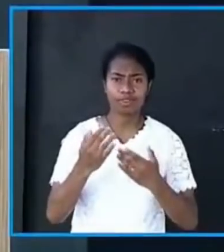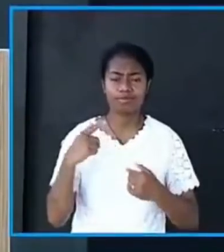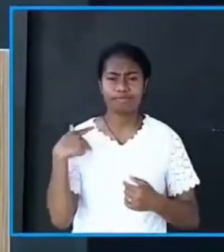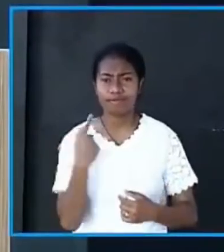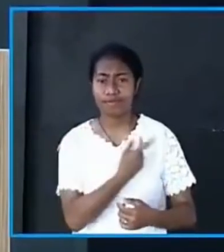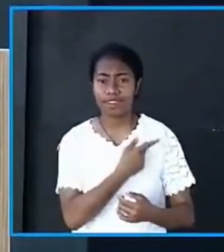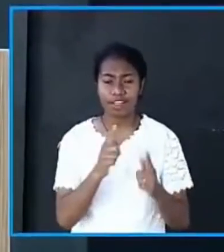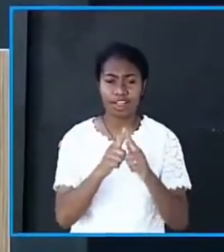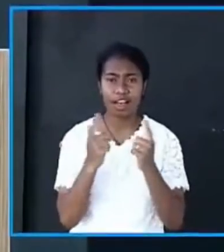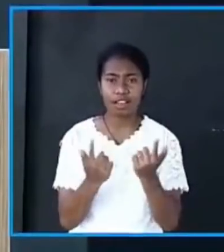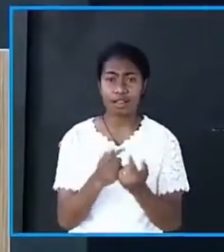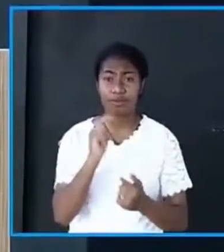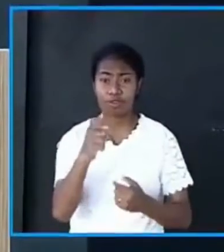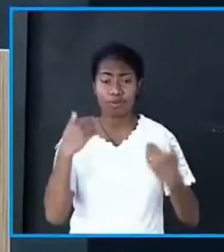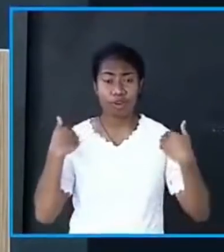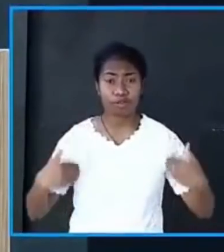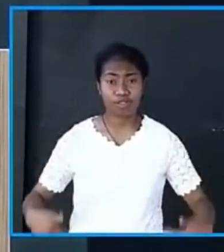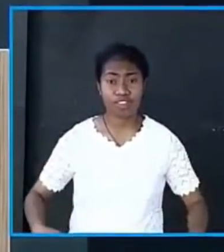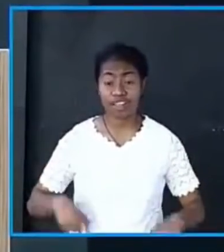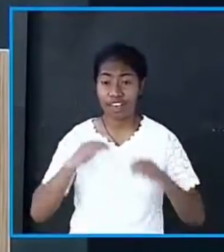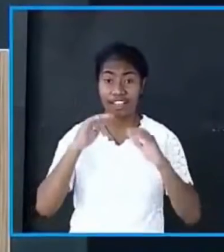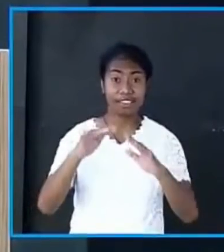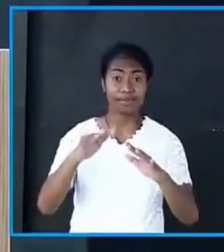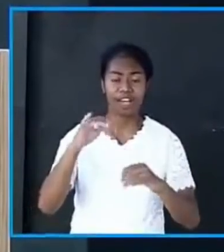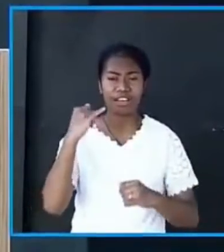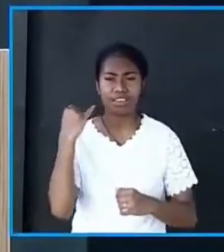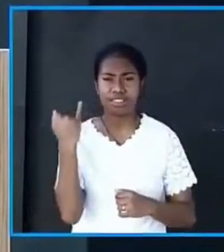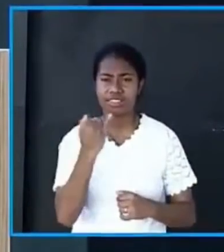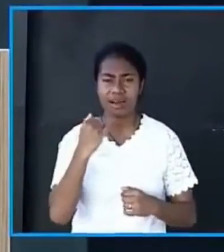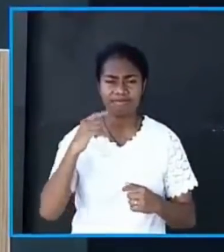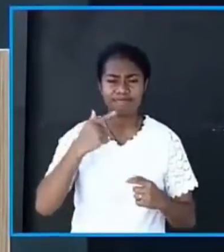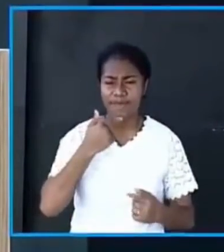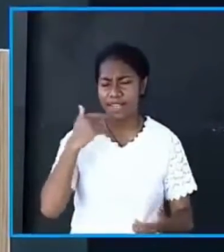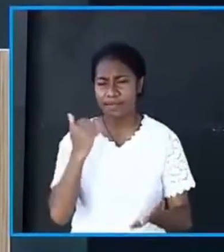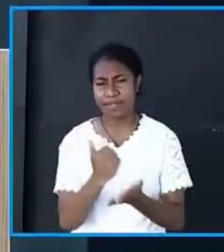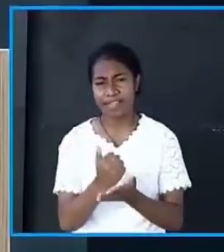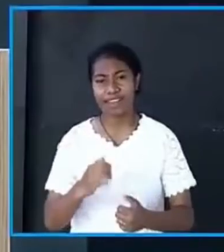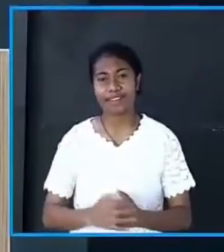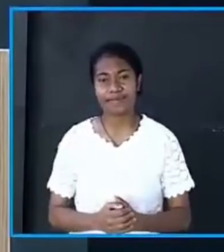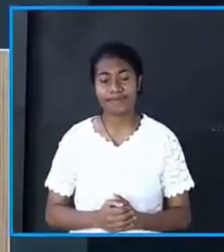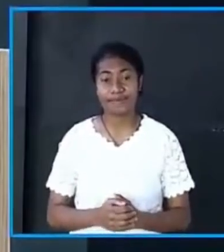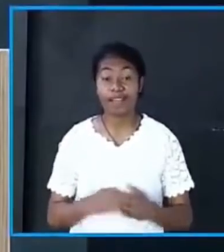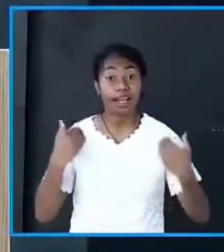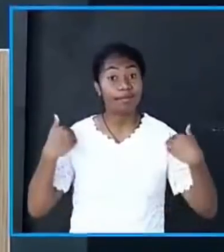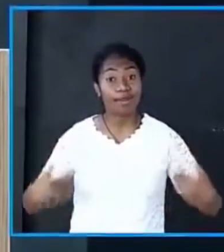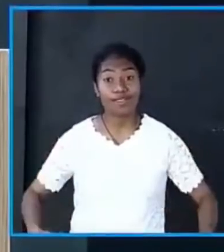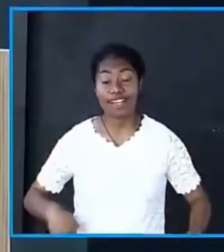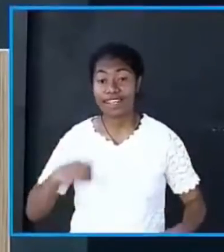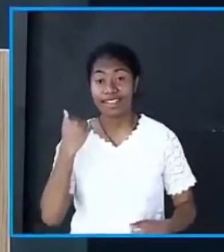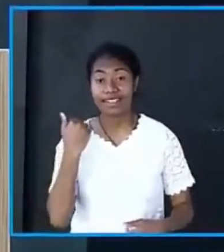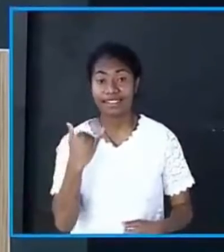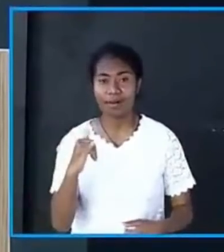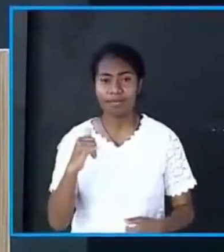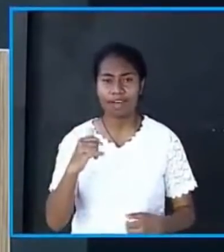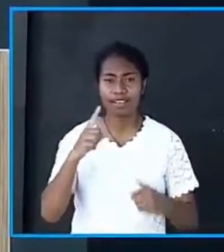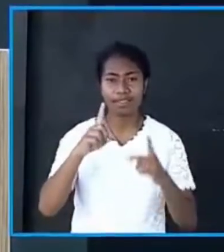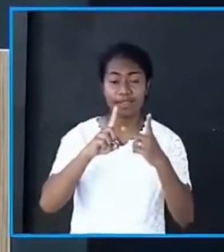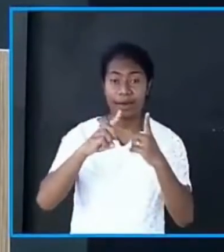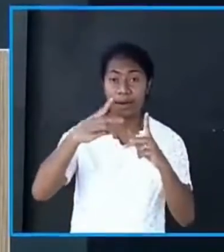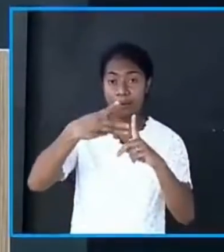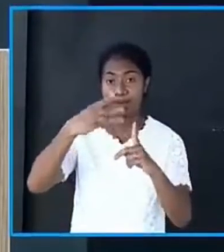menunjukkan manusia adalah ciptaan yang paling penting Manusia ciptaan paling berharga